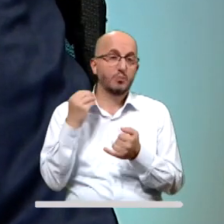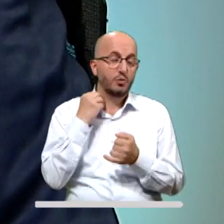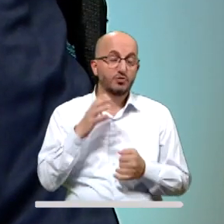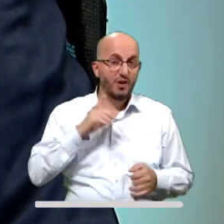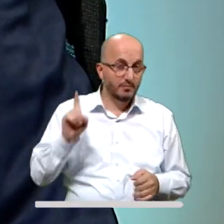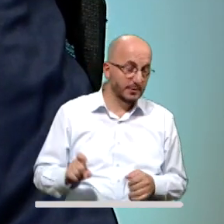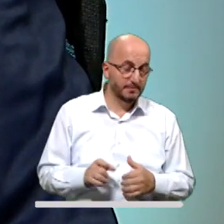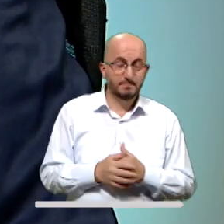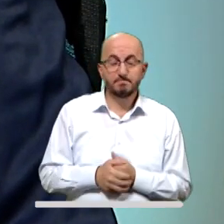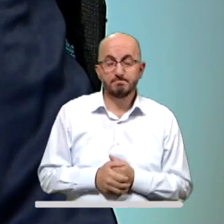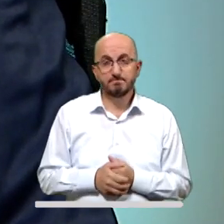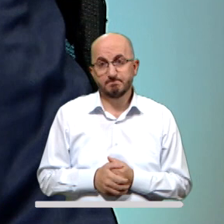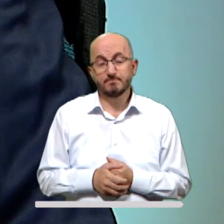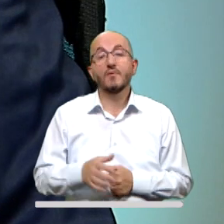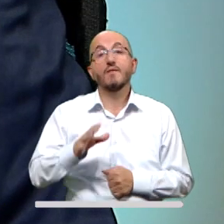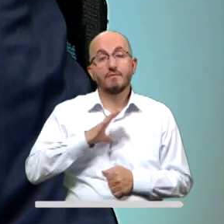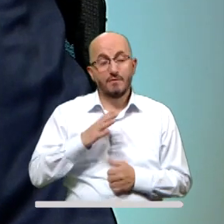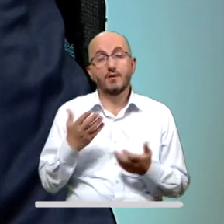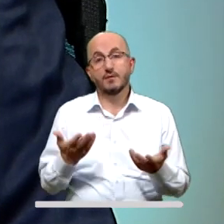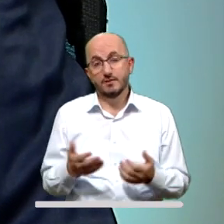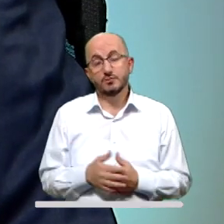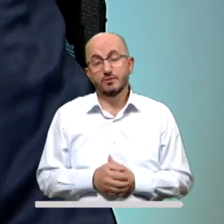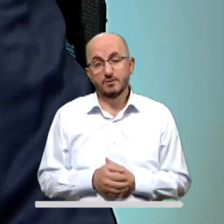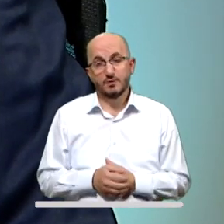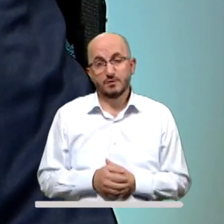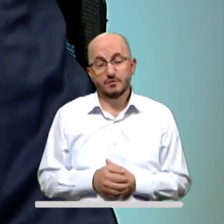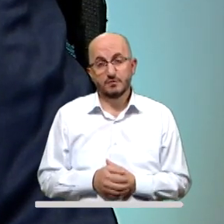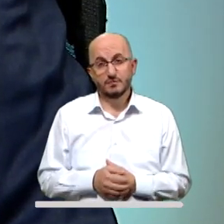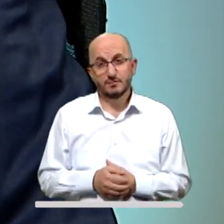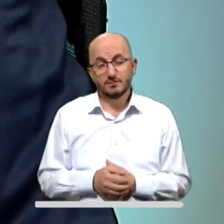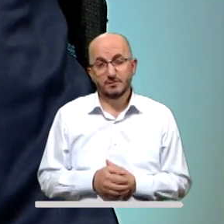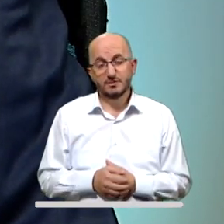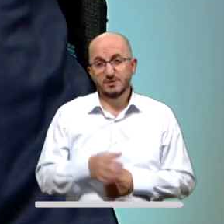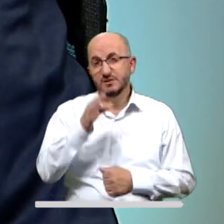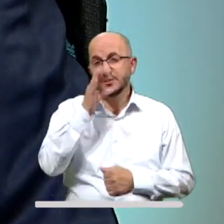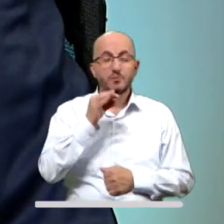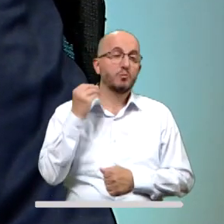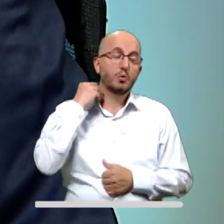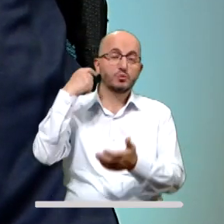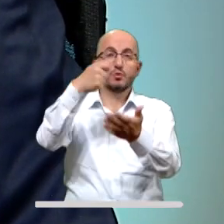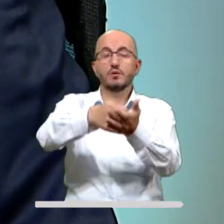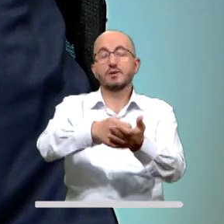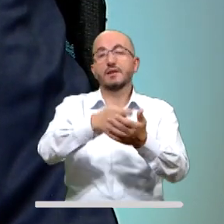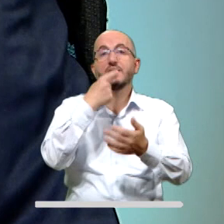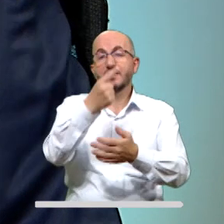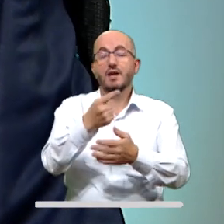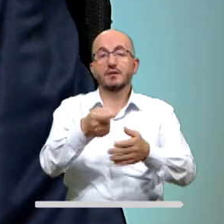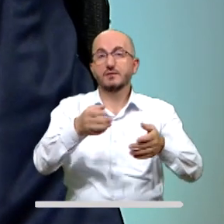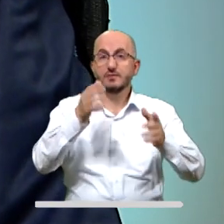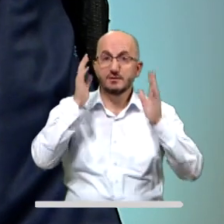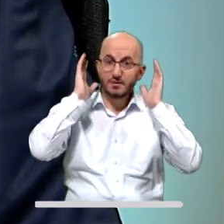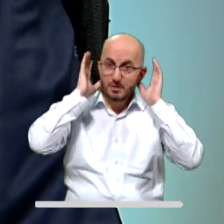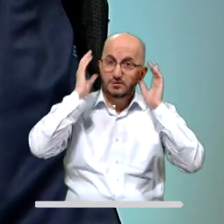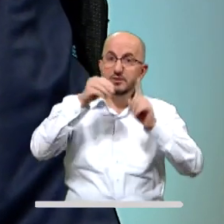mı? Var ya Resulallah. İşte kim borcunu ödeyin der, namazını